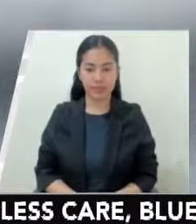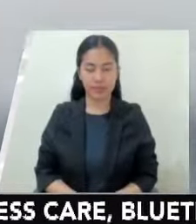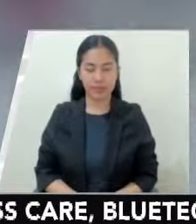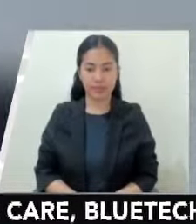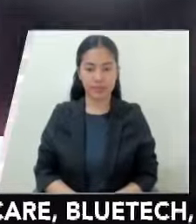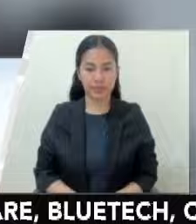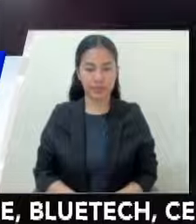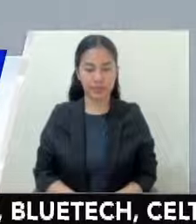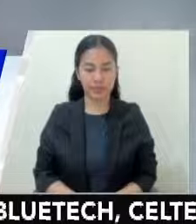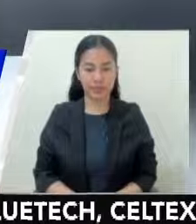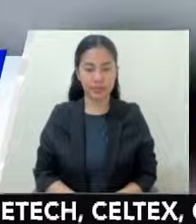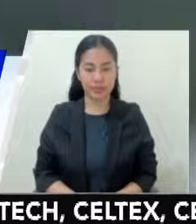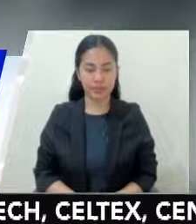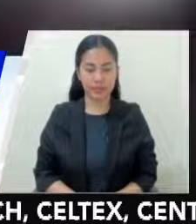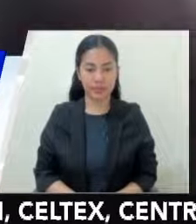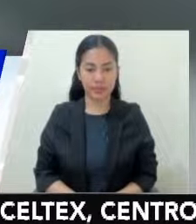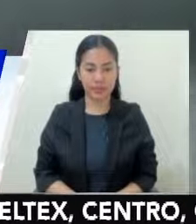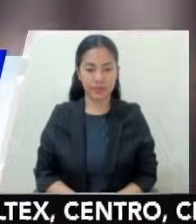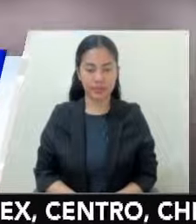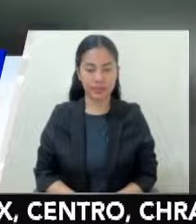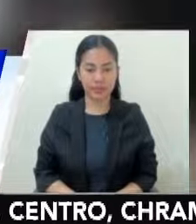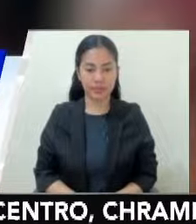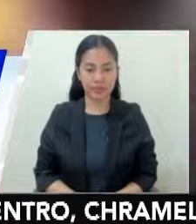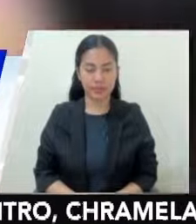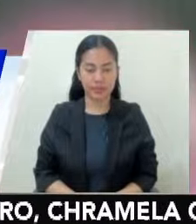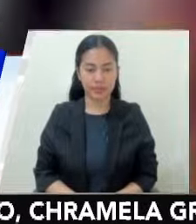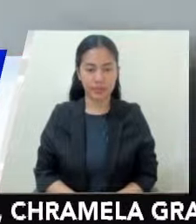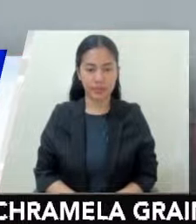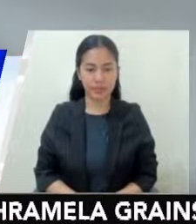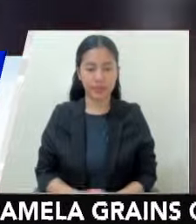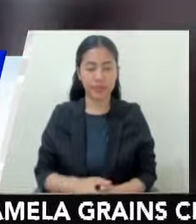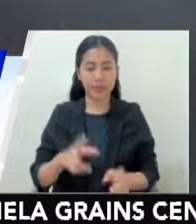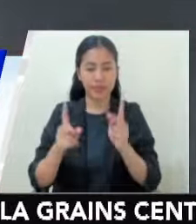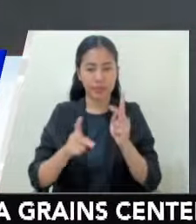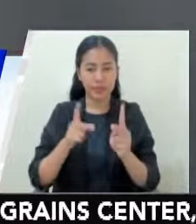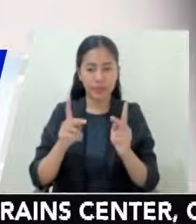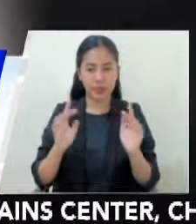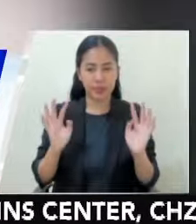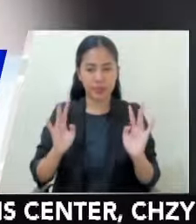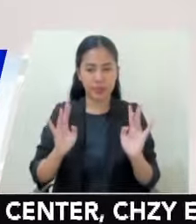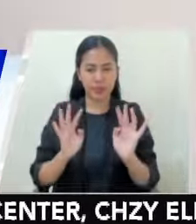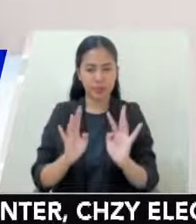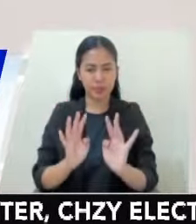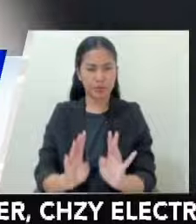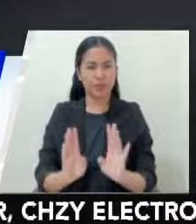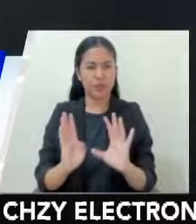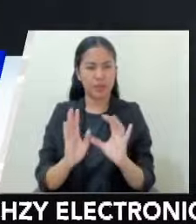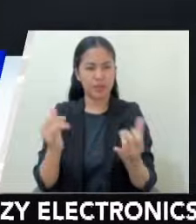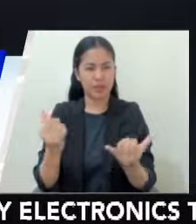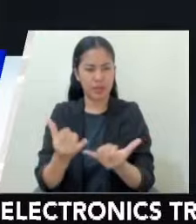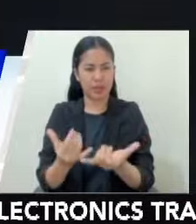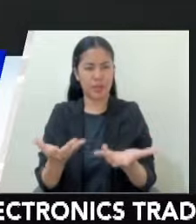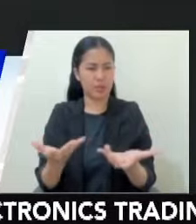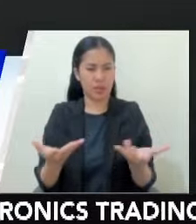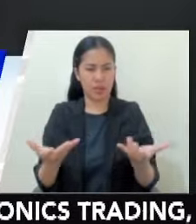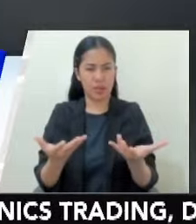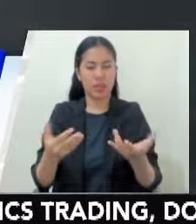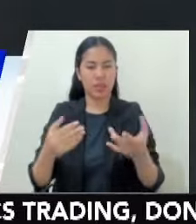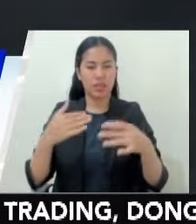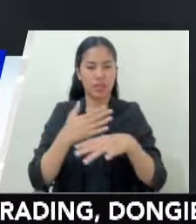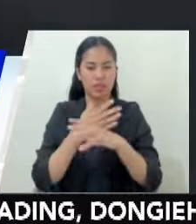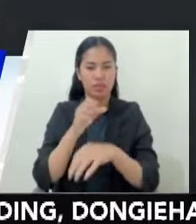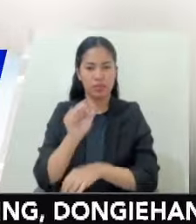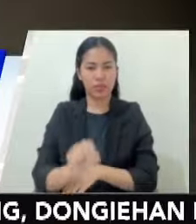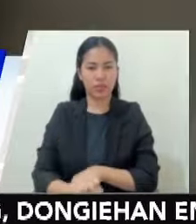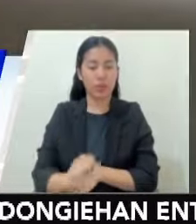Nag-atot siyang tukio na to. Nagkagulo ang mga taga-barangay Astorga, Santa Cruz sa Davao del Sur matapos matagpuan ang isang patay